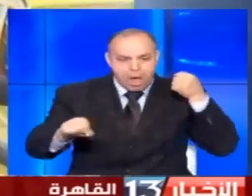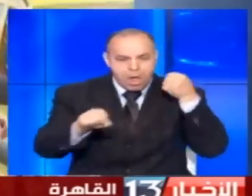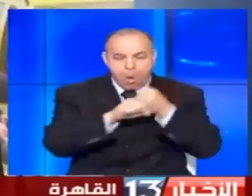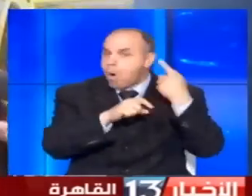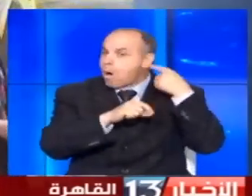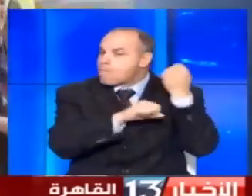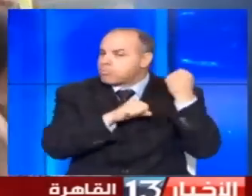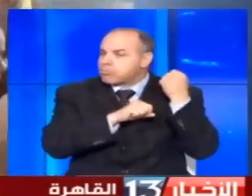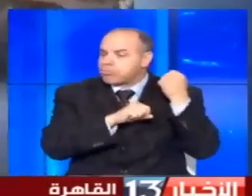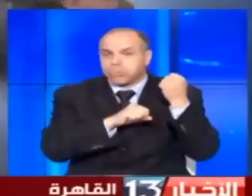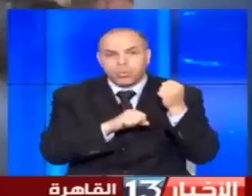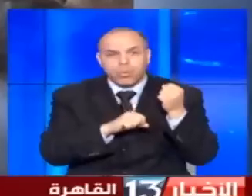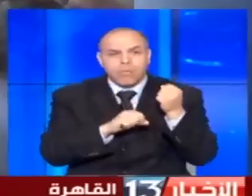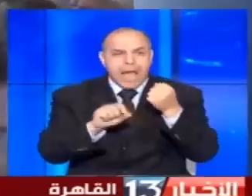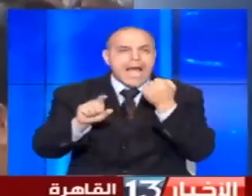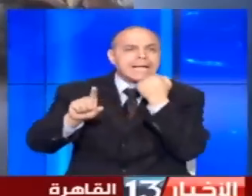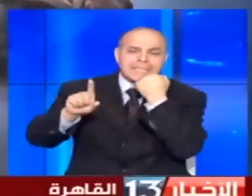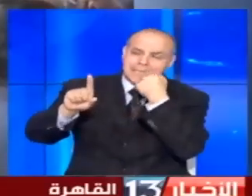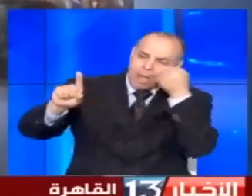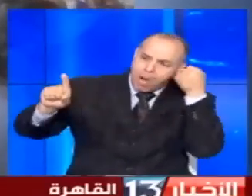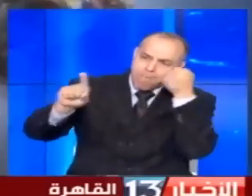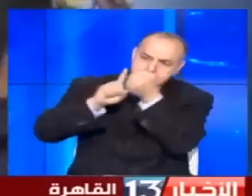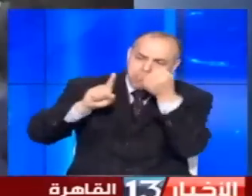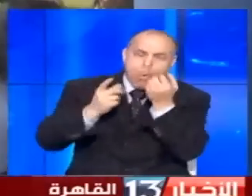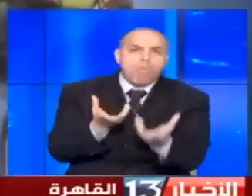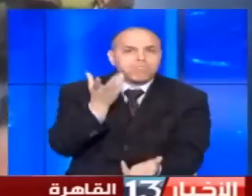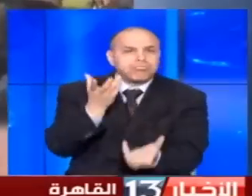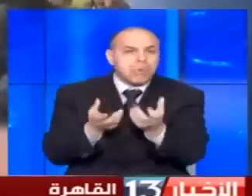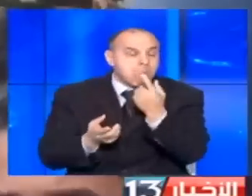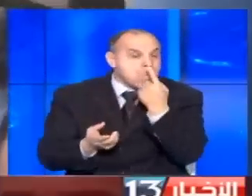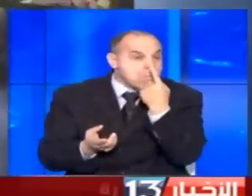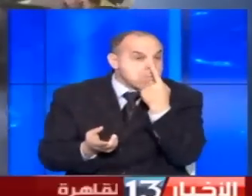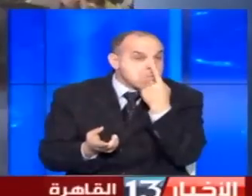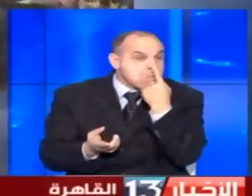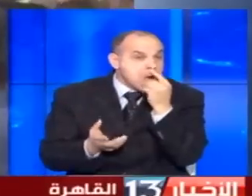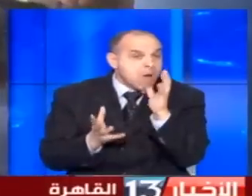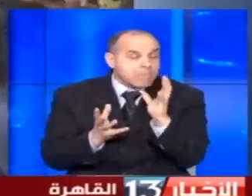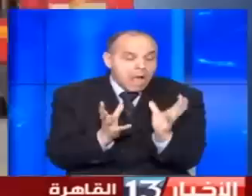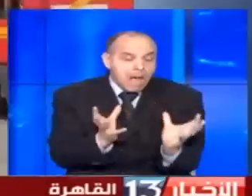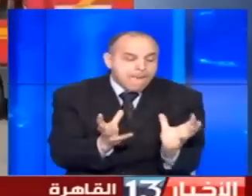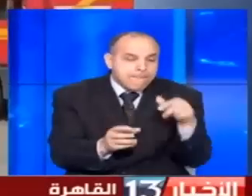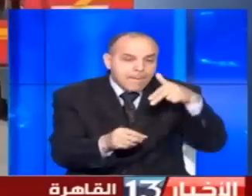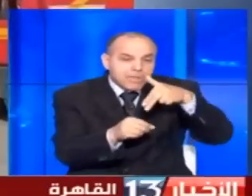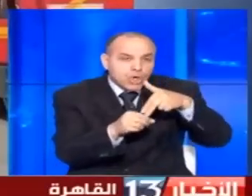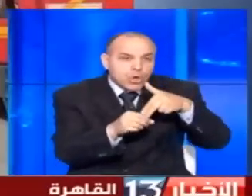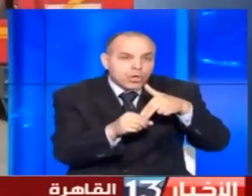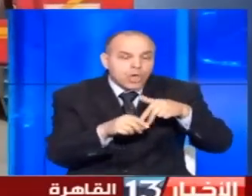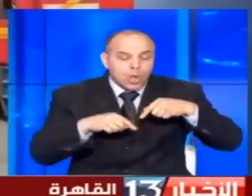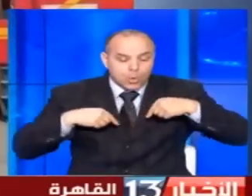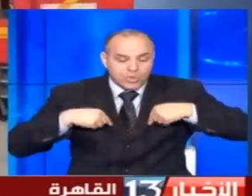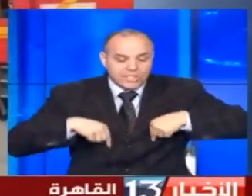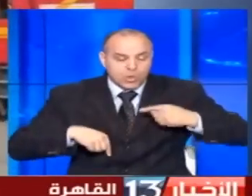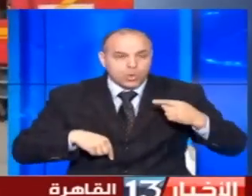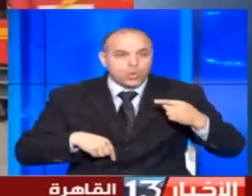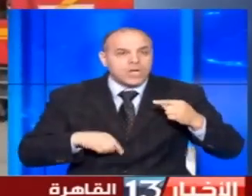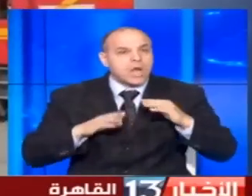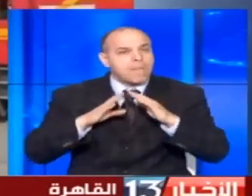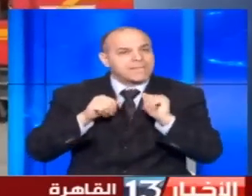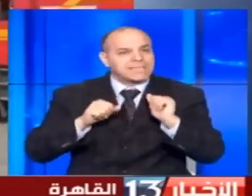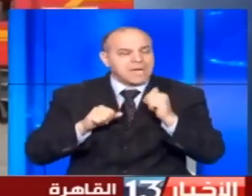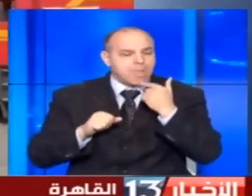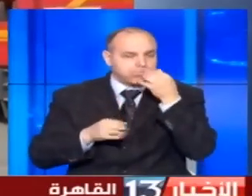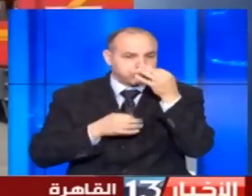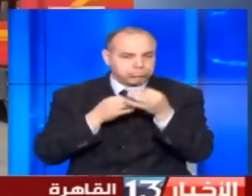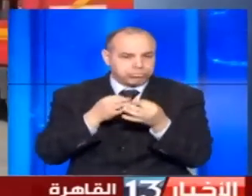القطار بحاجز حديدي في المحطه يرجح ان يكون في خزان البنزين رئيس الوزراء المصري مصطفى مدبولي